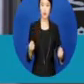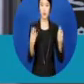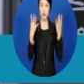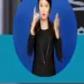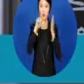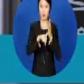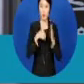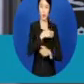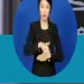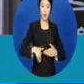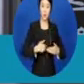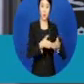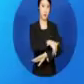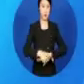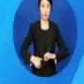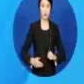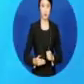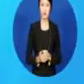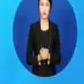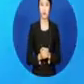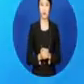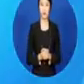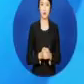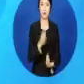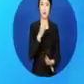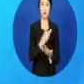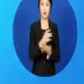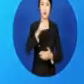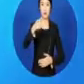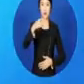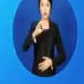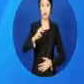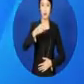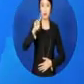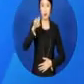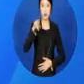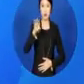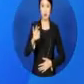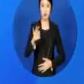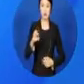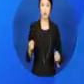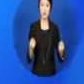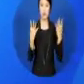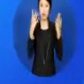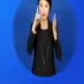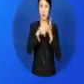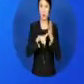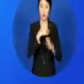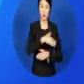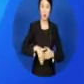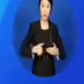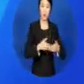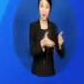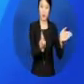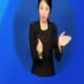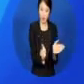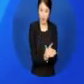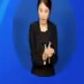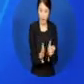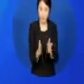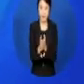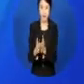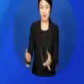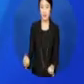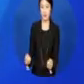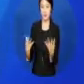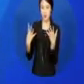개최 나가도록 하겠습니다. 천안 흥타령 춤축제 행사에서 활약하게 될 자원봉사단이 발대식을 갖고